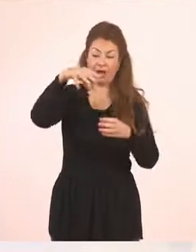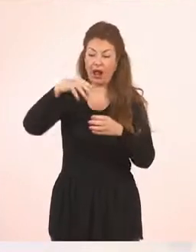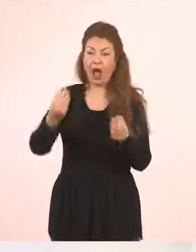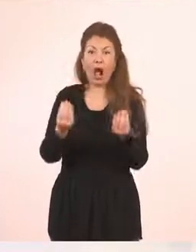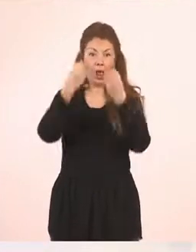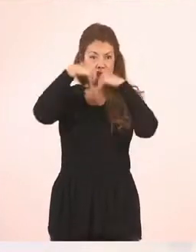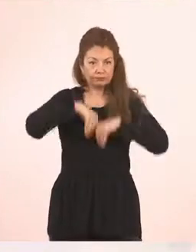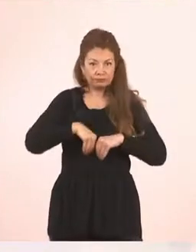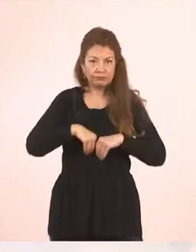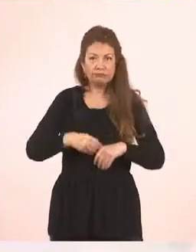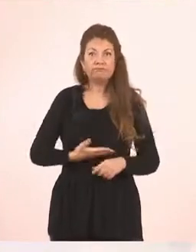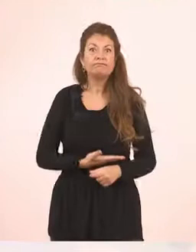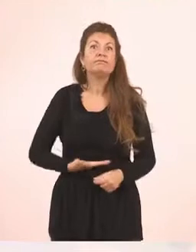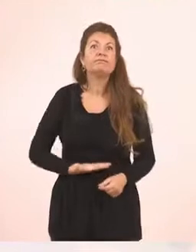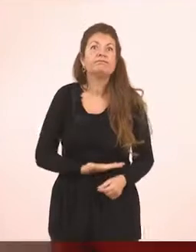αλλά πεινούσε ακόμα.